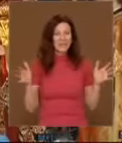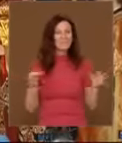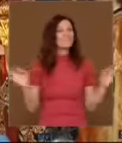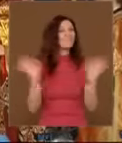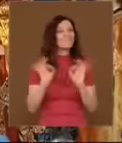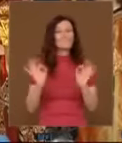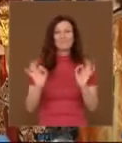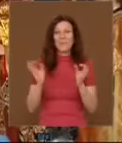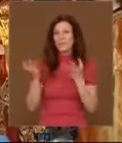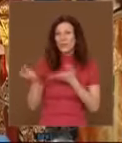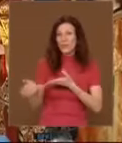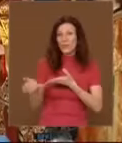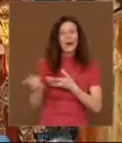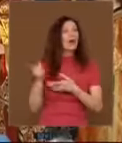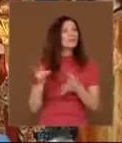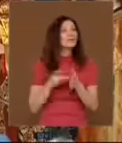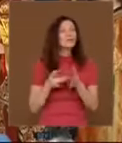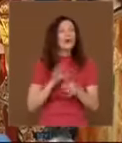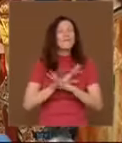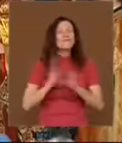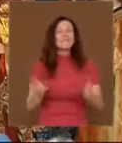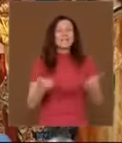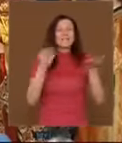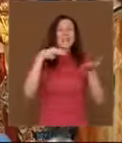Няма го тук. Той възкръсна.